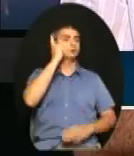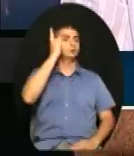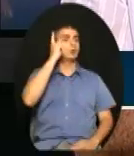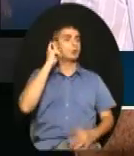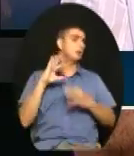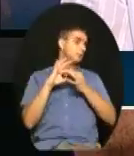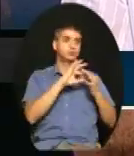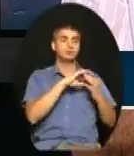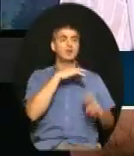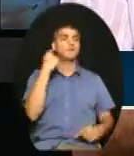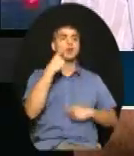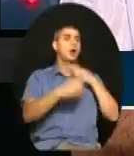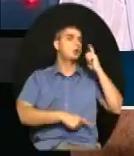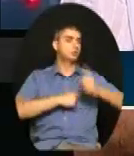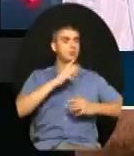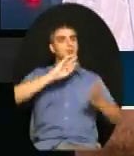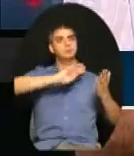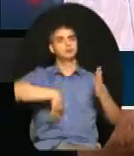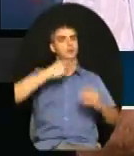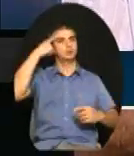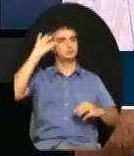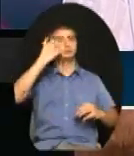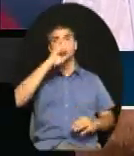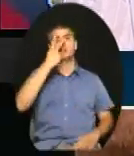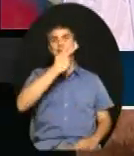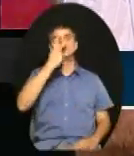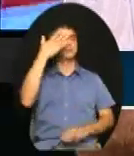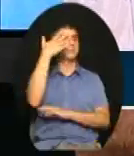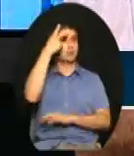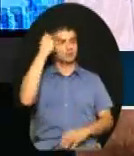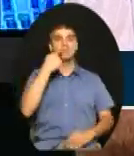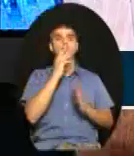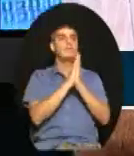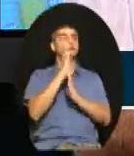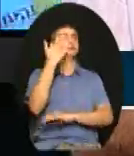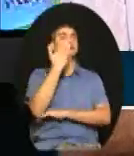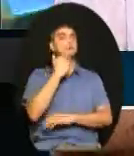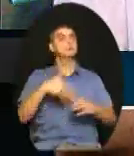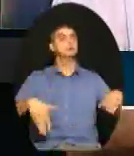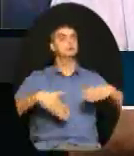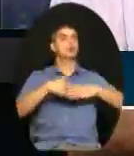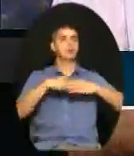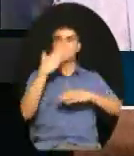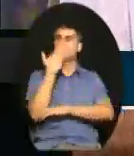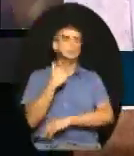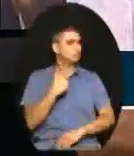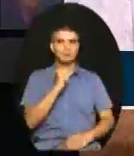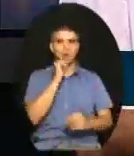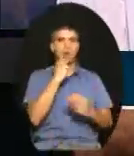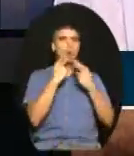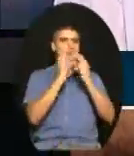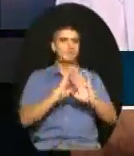שנים ברציפות ובכל שנה מאשרת את היוזמה שלה, ו-22 מדינות ערב קוראות למדינת ישראל לשלום, ומדינת ישראל לא